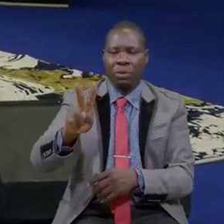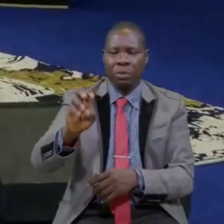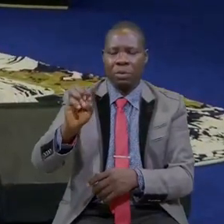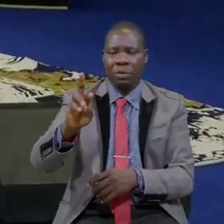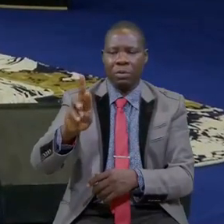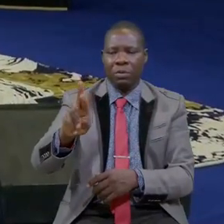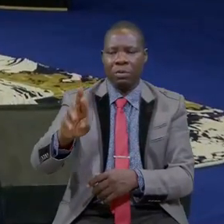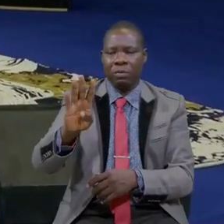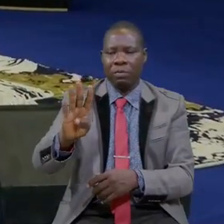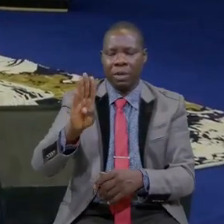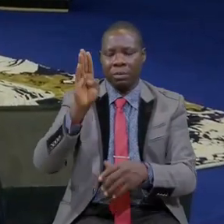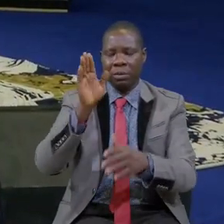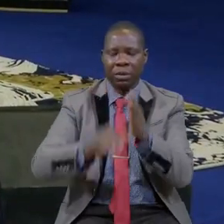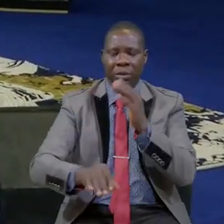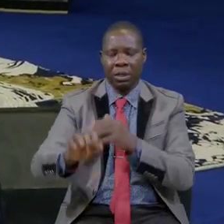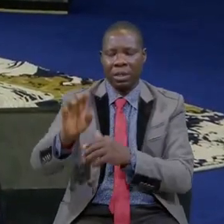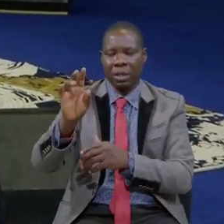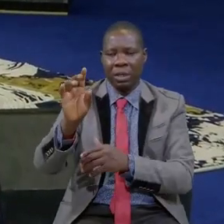28:9. Proverbe